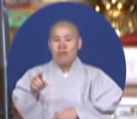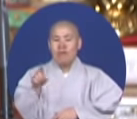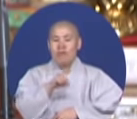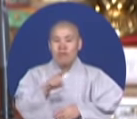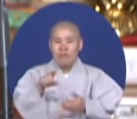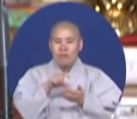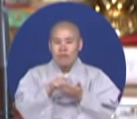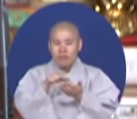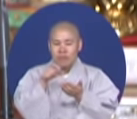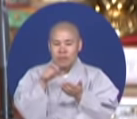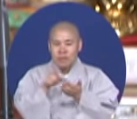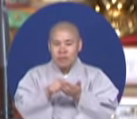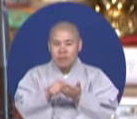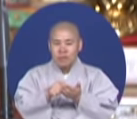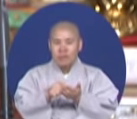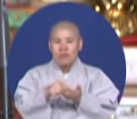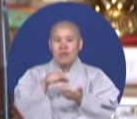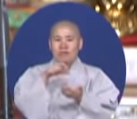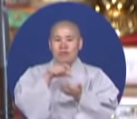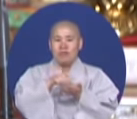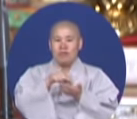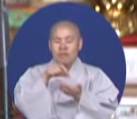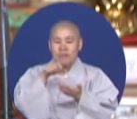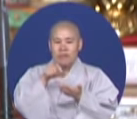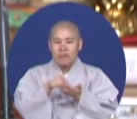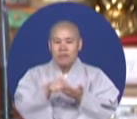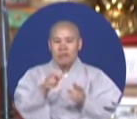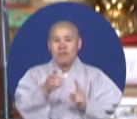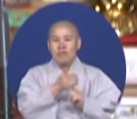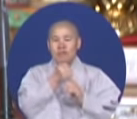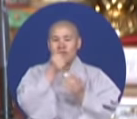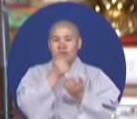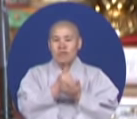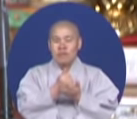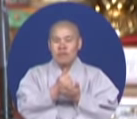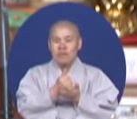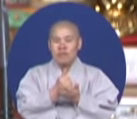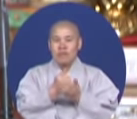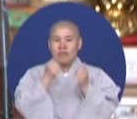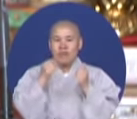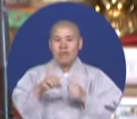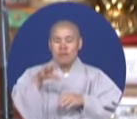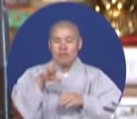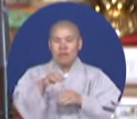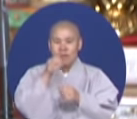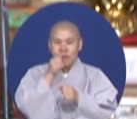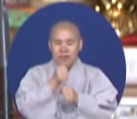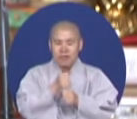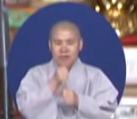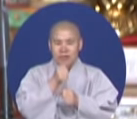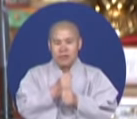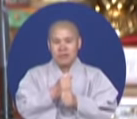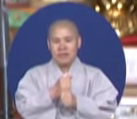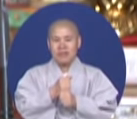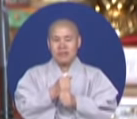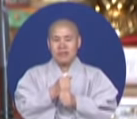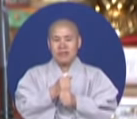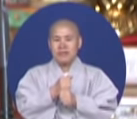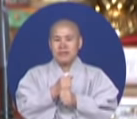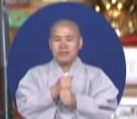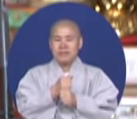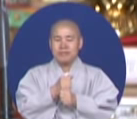정도 이만큼을 부처님 도량으로 만든다,